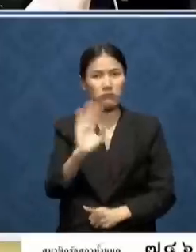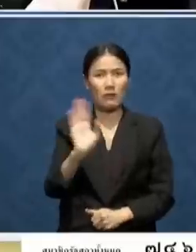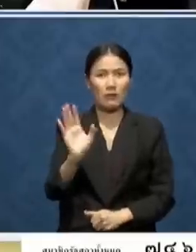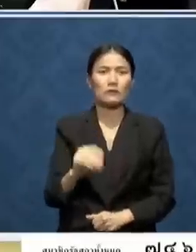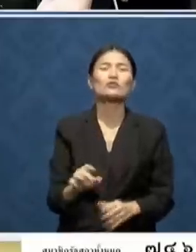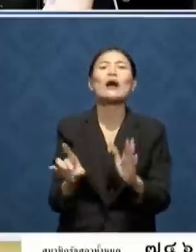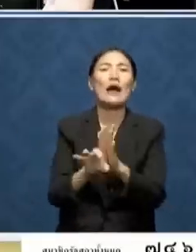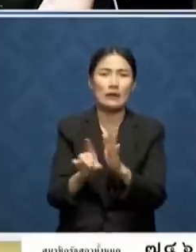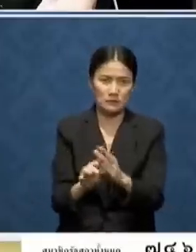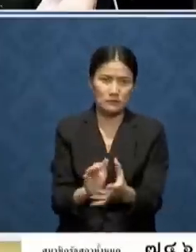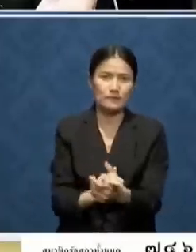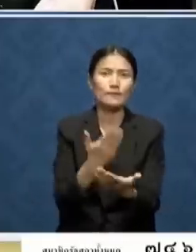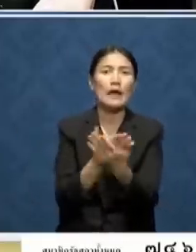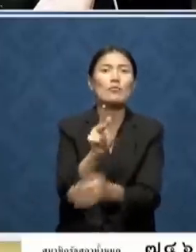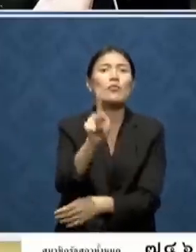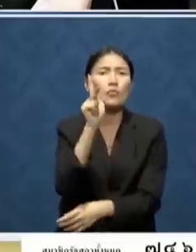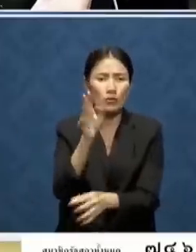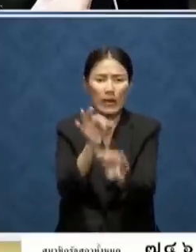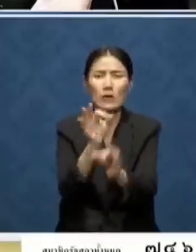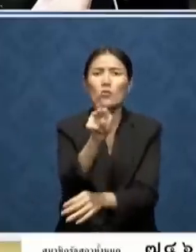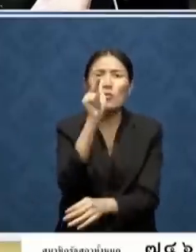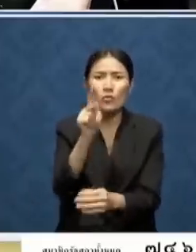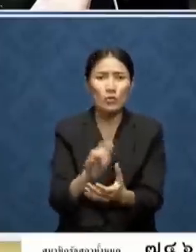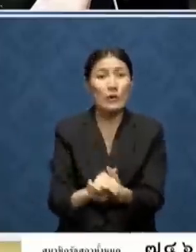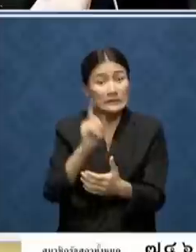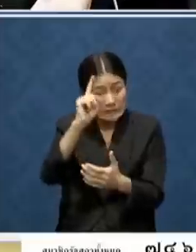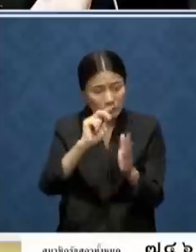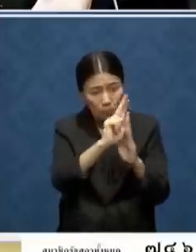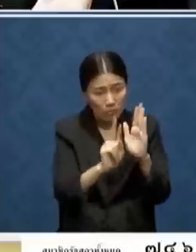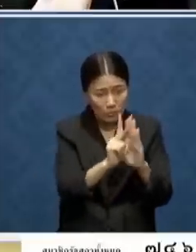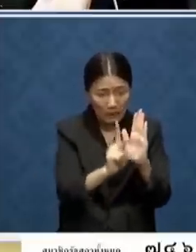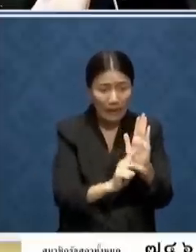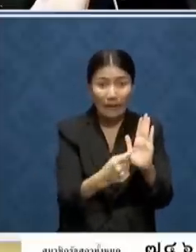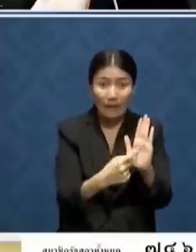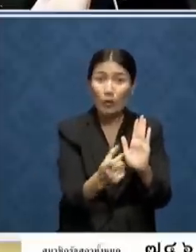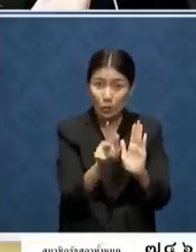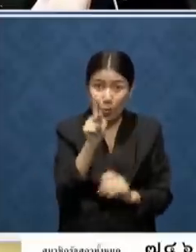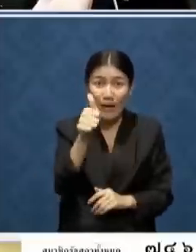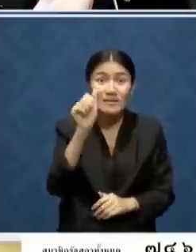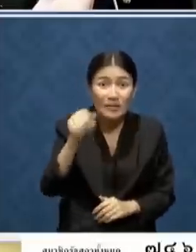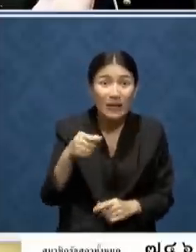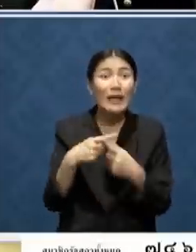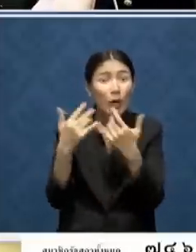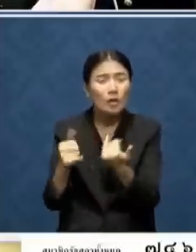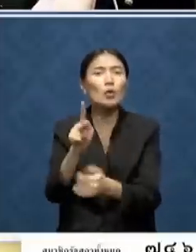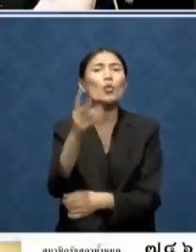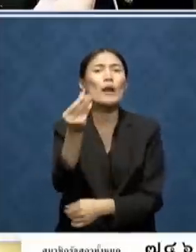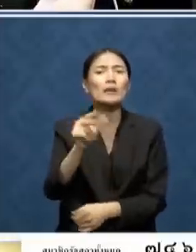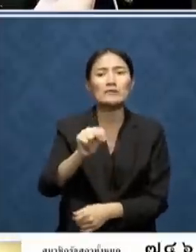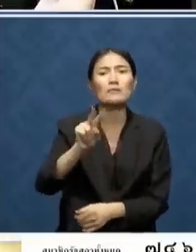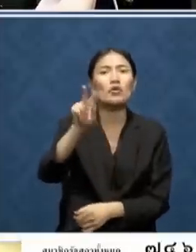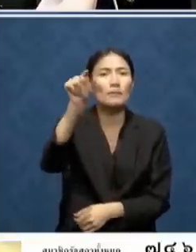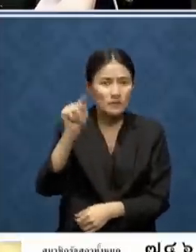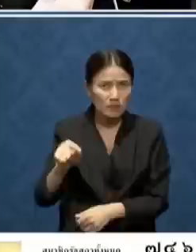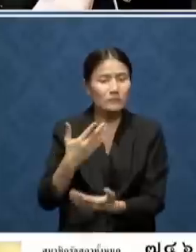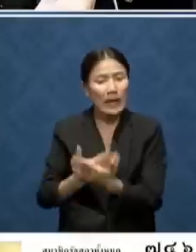แบงค์รัฐค่ะตามกรอบวินัยการการคลังก็อนุญาตให้กู้ได้นะคะแต่ว่ากู้ได้ณณปัจจุบันเนี่ยไม่เกิน 32%ของงบประมาณ